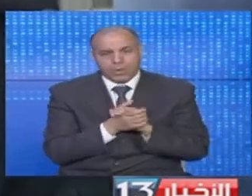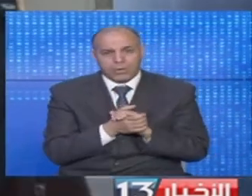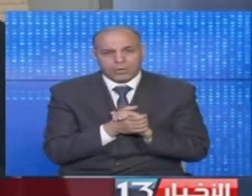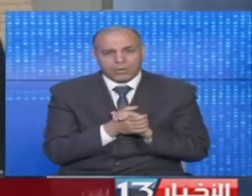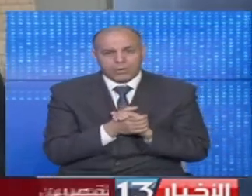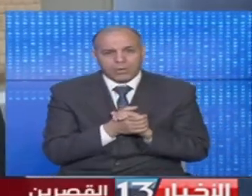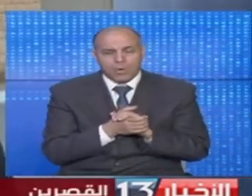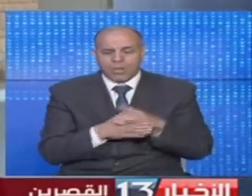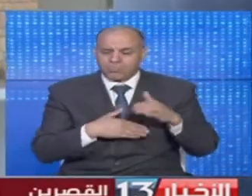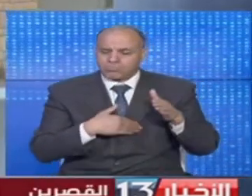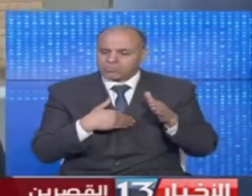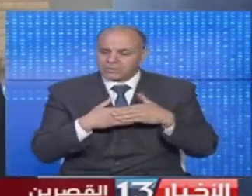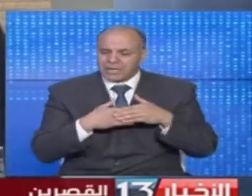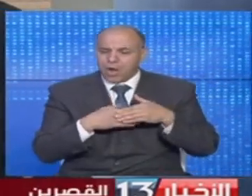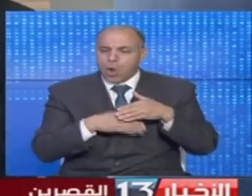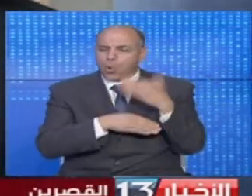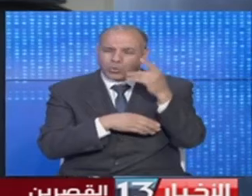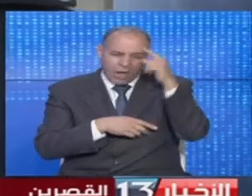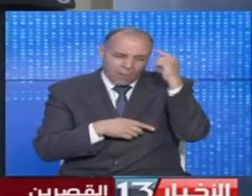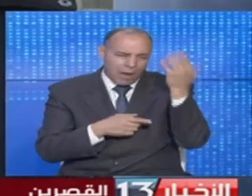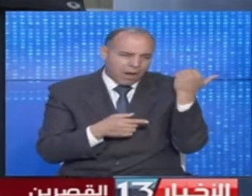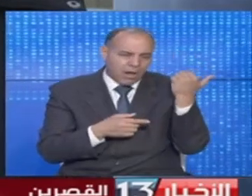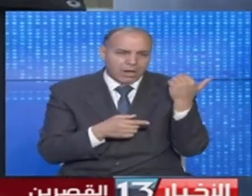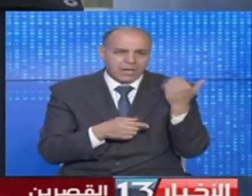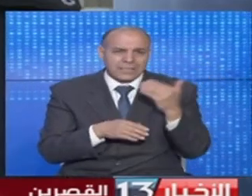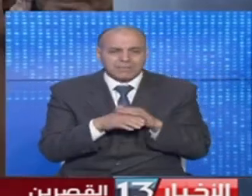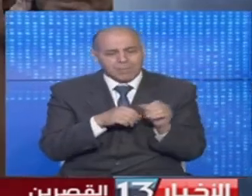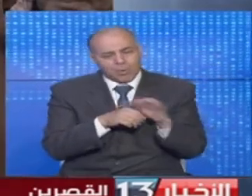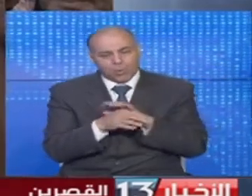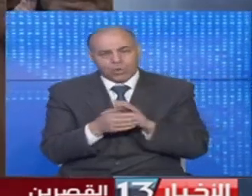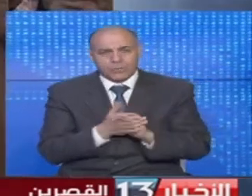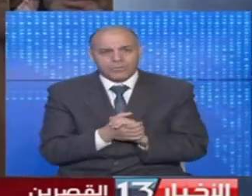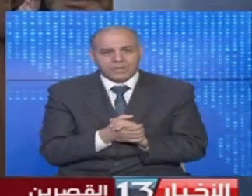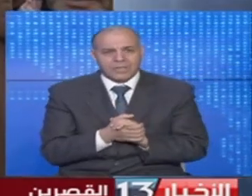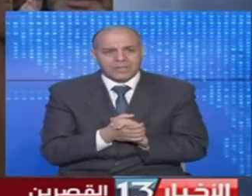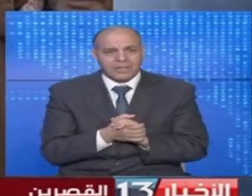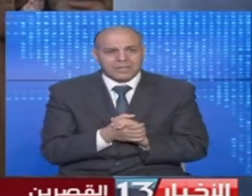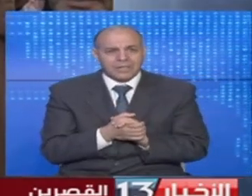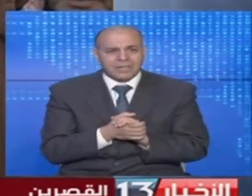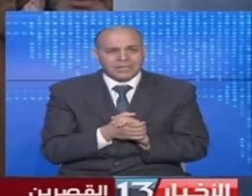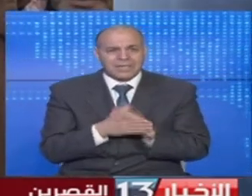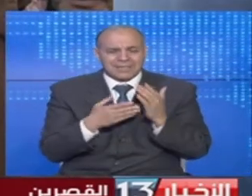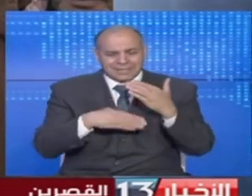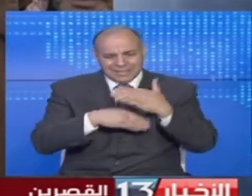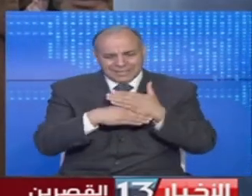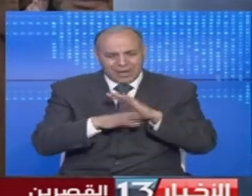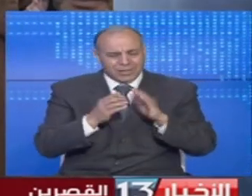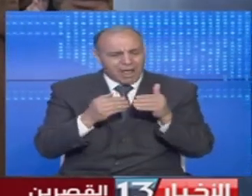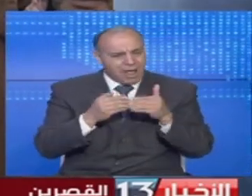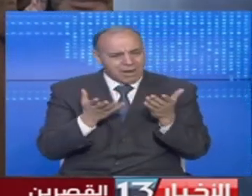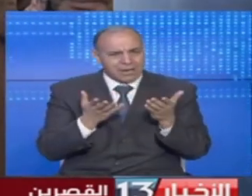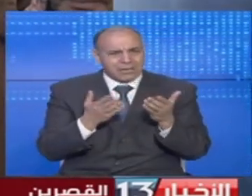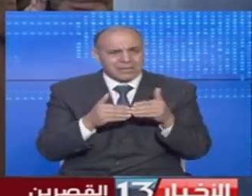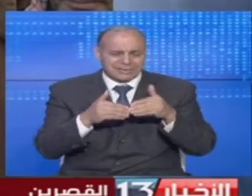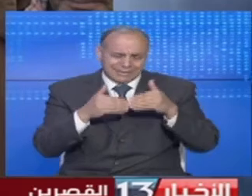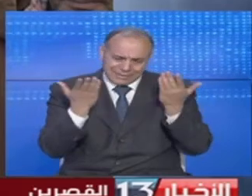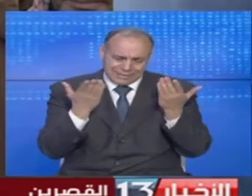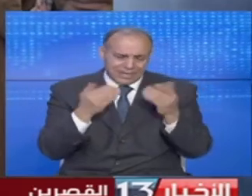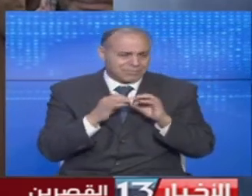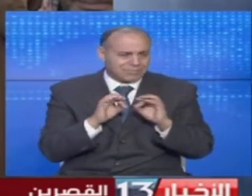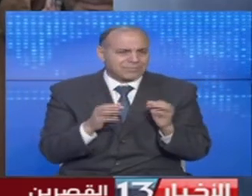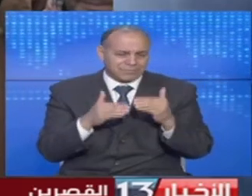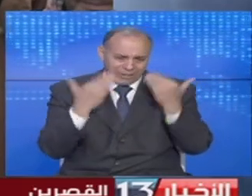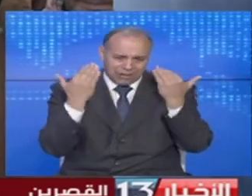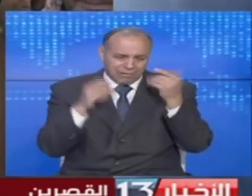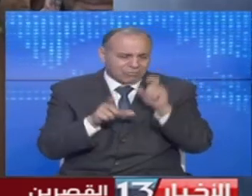يعني غلق الحدود يعني بسبب جائحة كورونا. يلزم فتح الحدود يلزم في أقرب وقت ممكن. بالحق